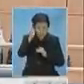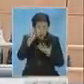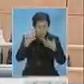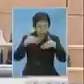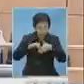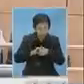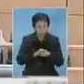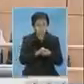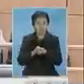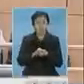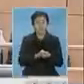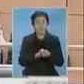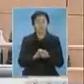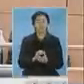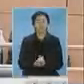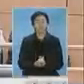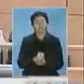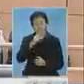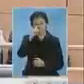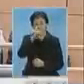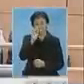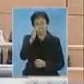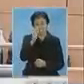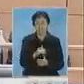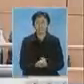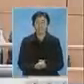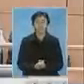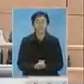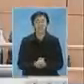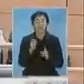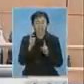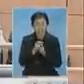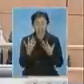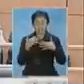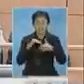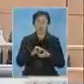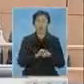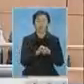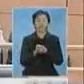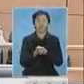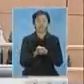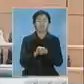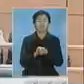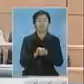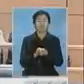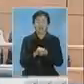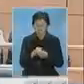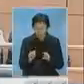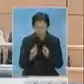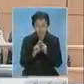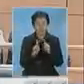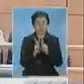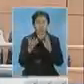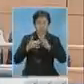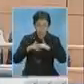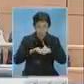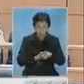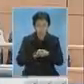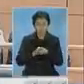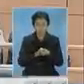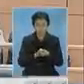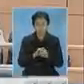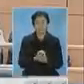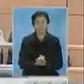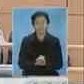ชาติท่านประธานจะเห็นนะครับว่าคำก็สมานฉันท์ 2คำก็ปรองดอง 3คำ